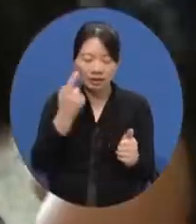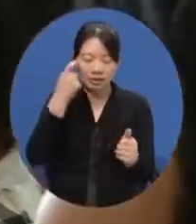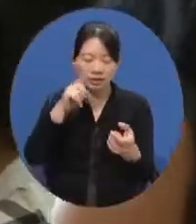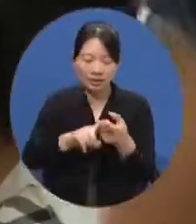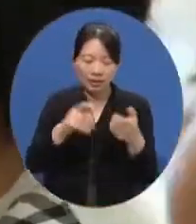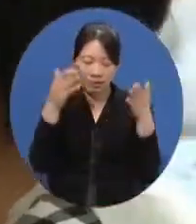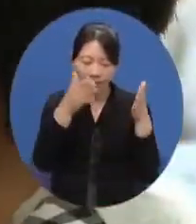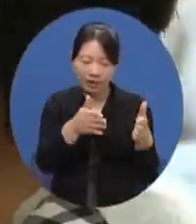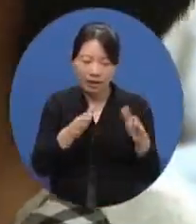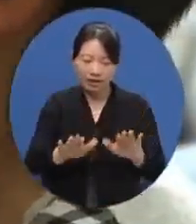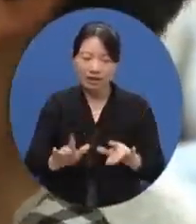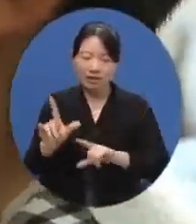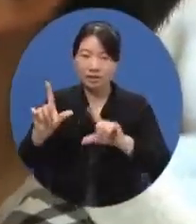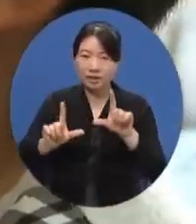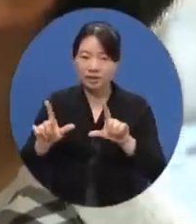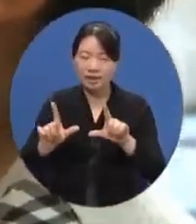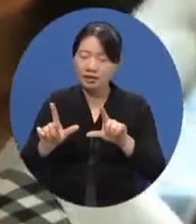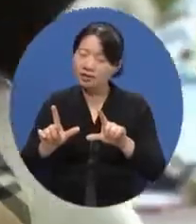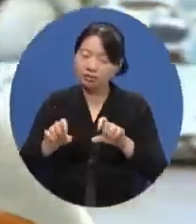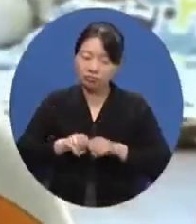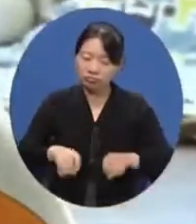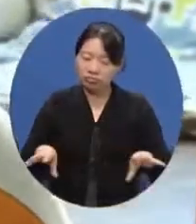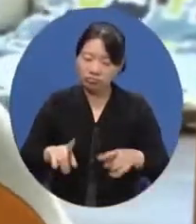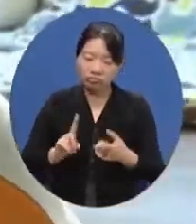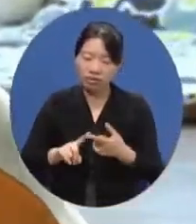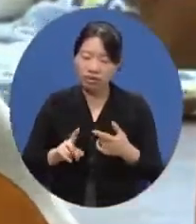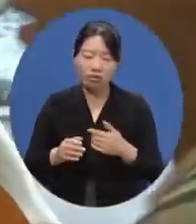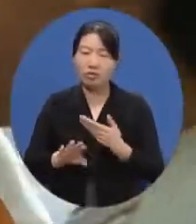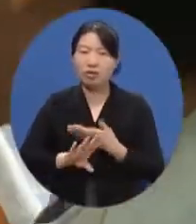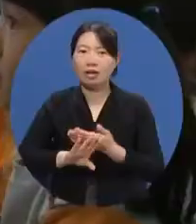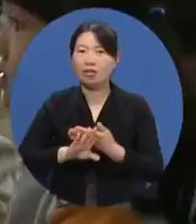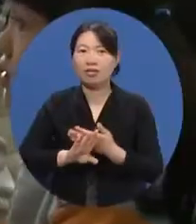고정. 자세 흐트러짐이 없는데요.